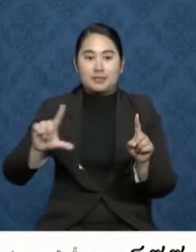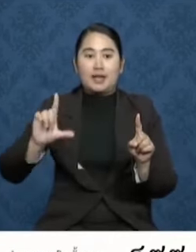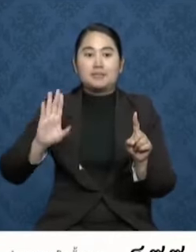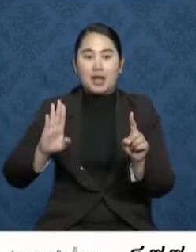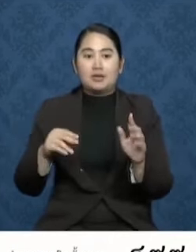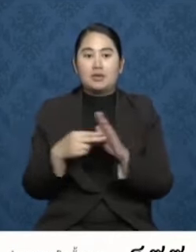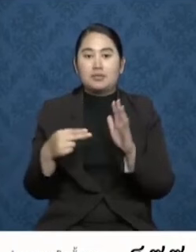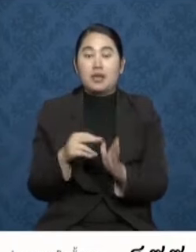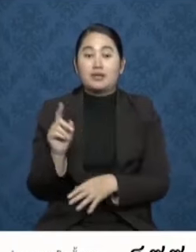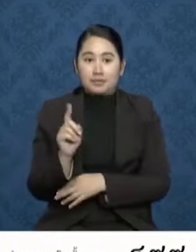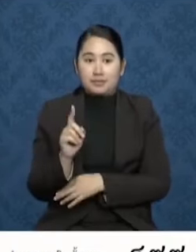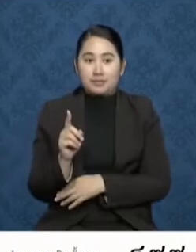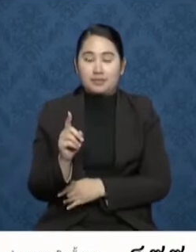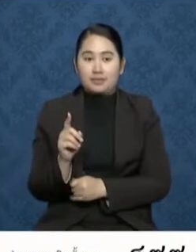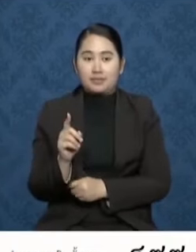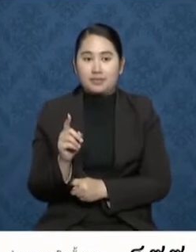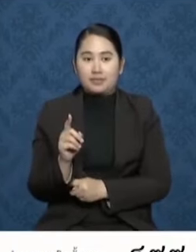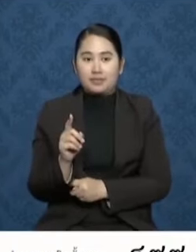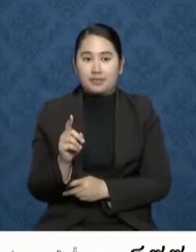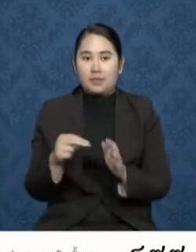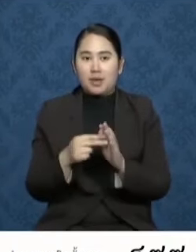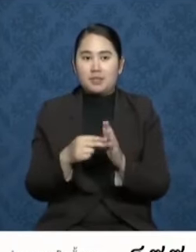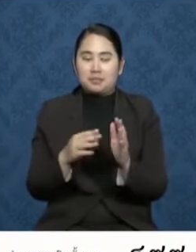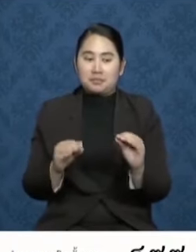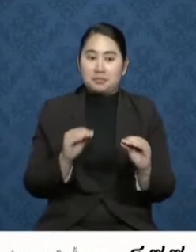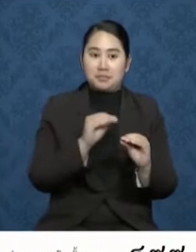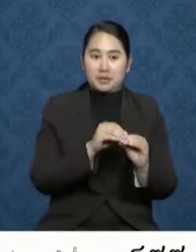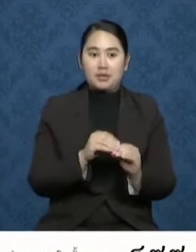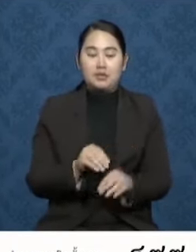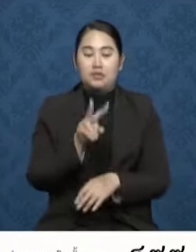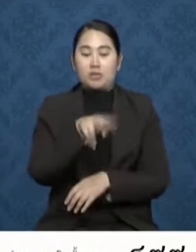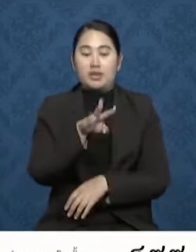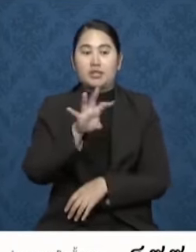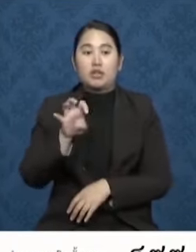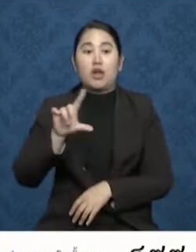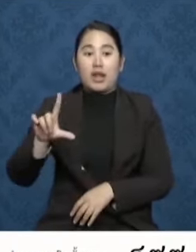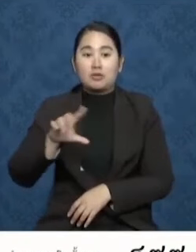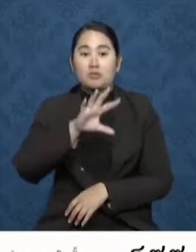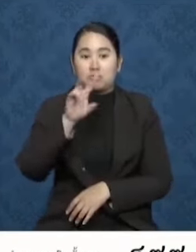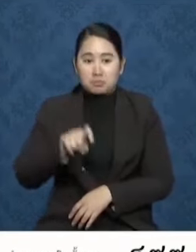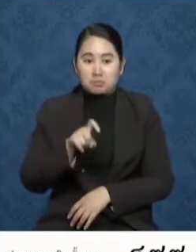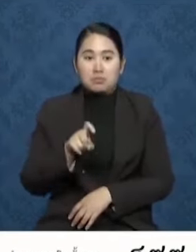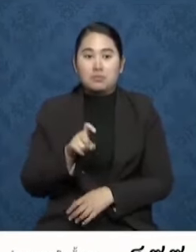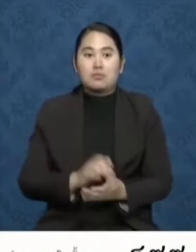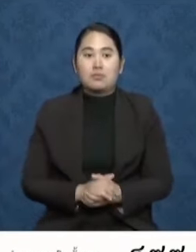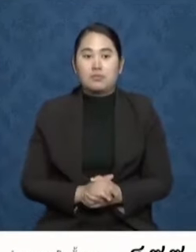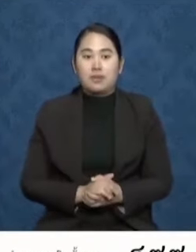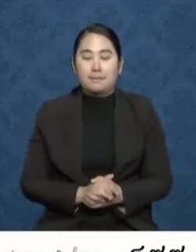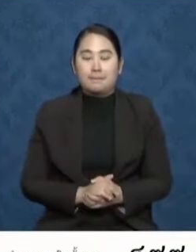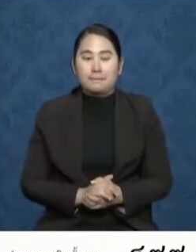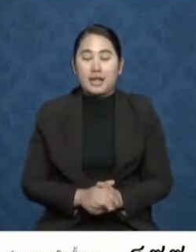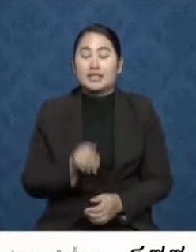นั้นเท่ากับว่ายัดไส้มา 2,400ล้านบาทใช่หรือไม่ผม